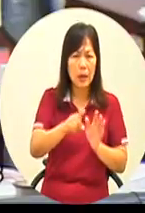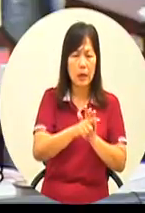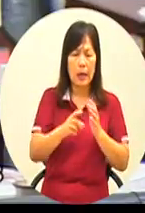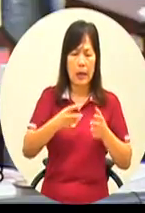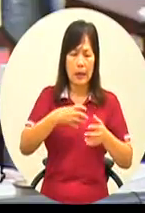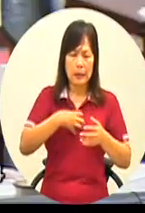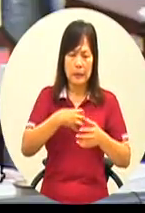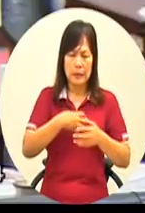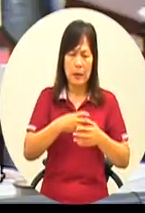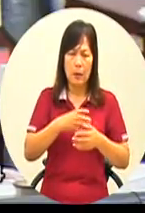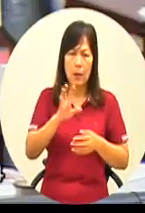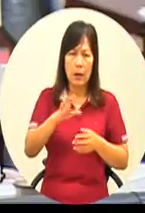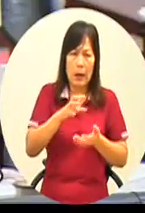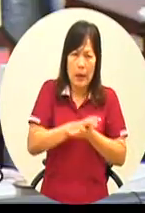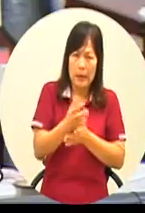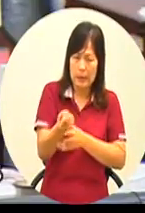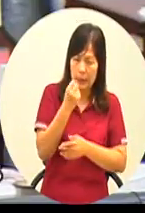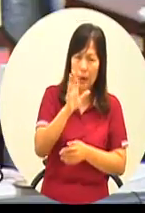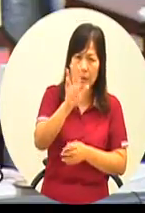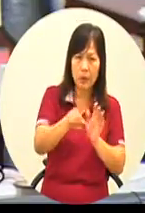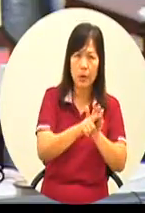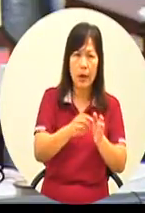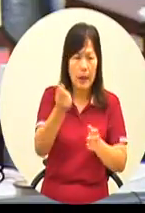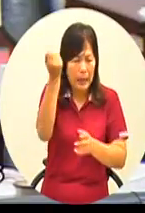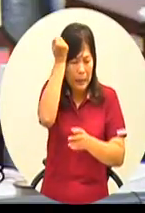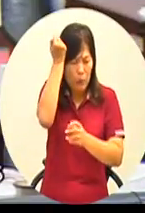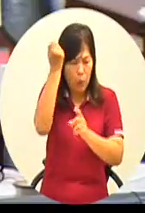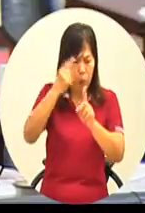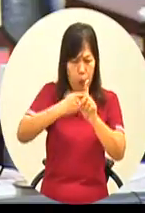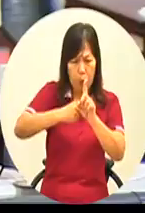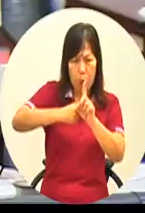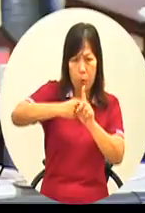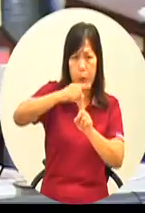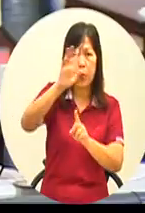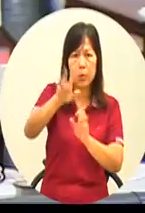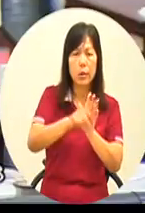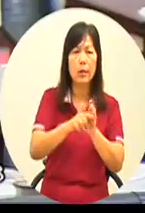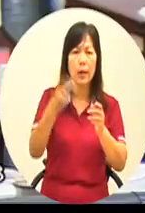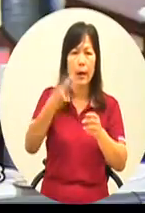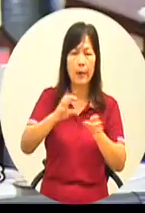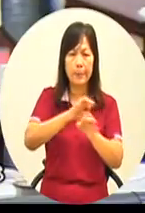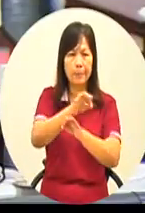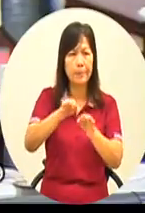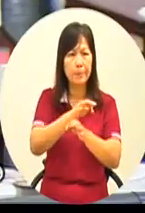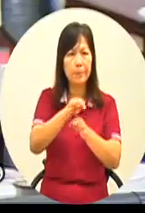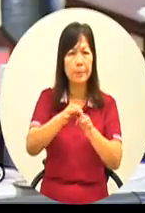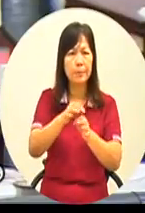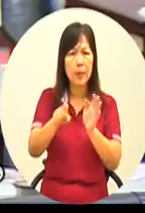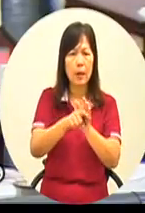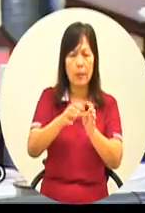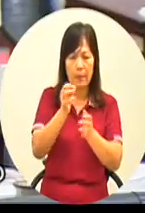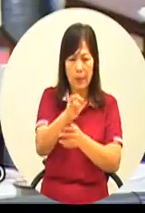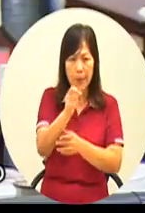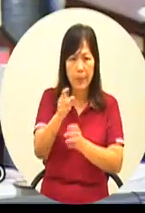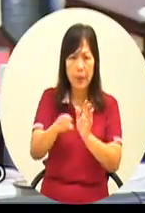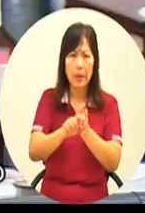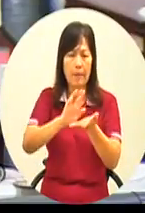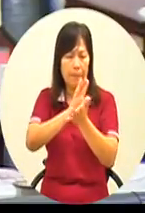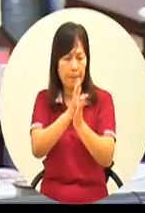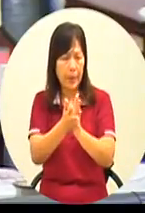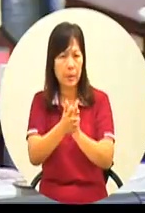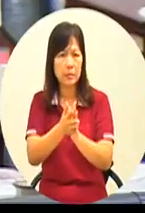慌跟压力，导致痛苦指数升高，或者是甚至于在经济的一个消费上会变成